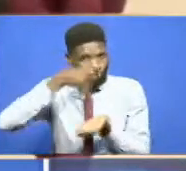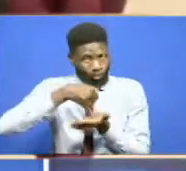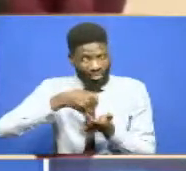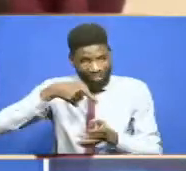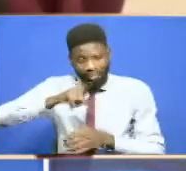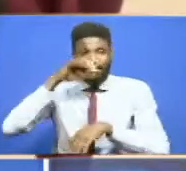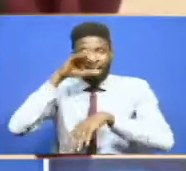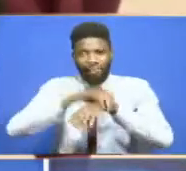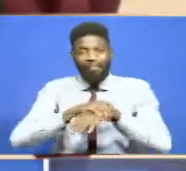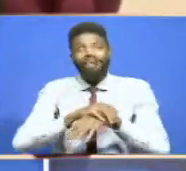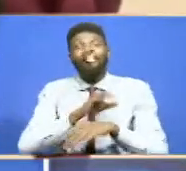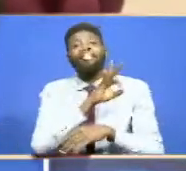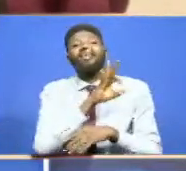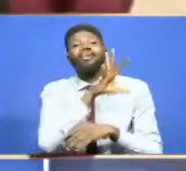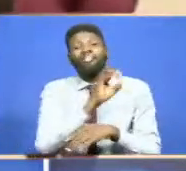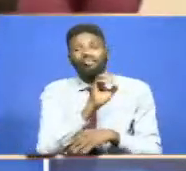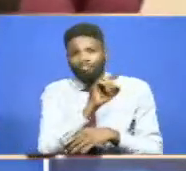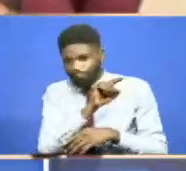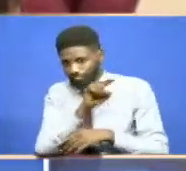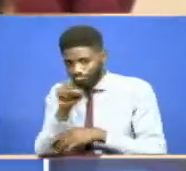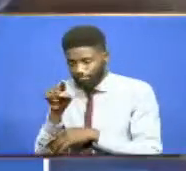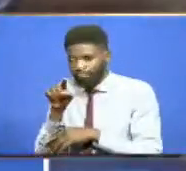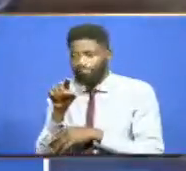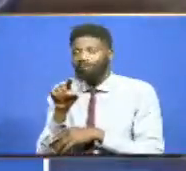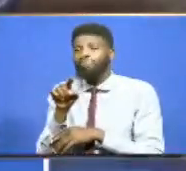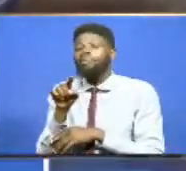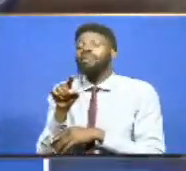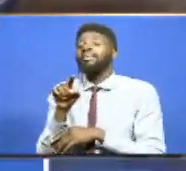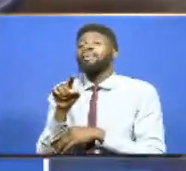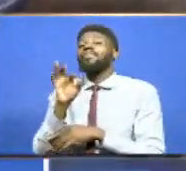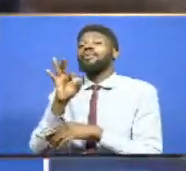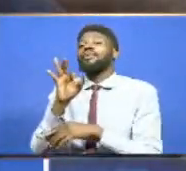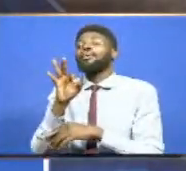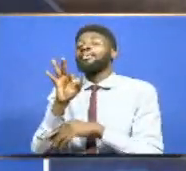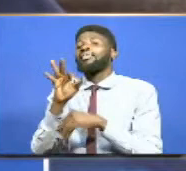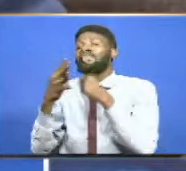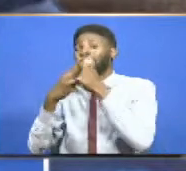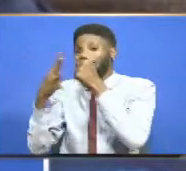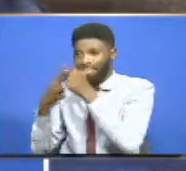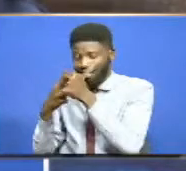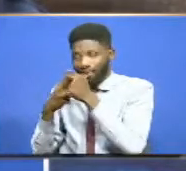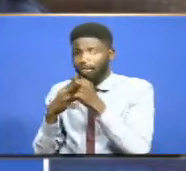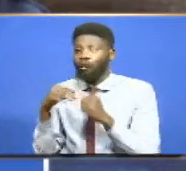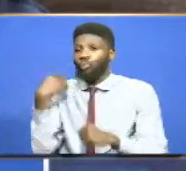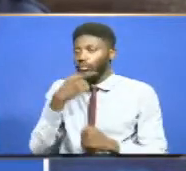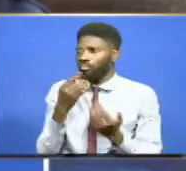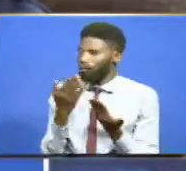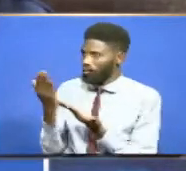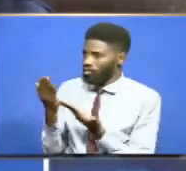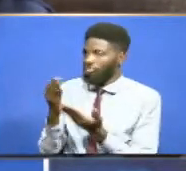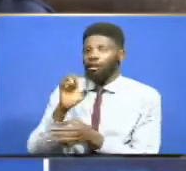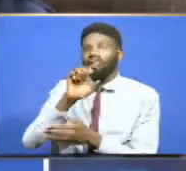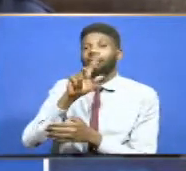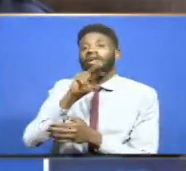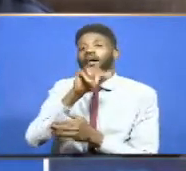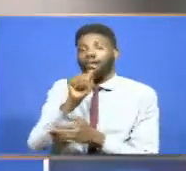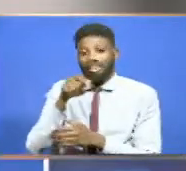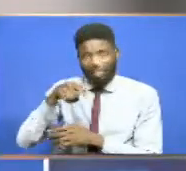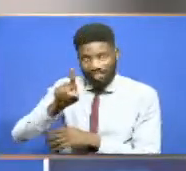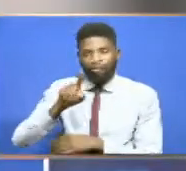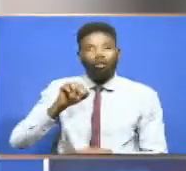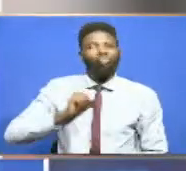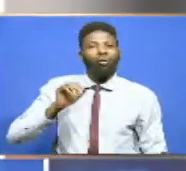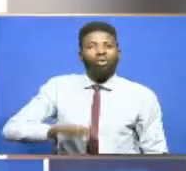alama 350 na 399 ni Iliana Baraza, ambaye ni bintiye mhariri wa video wa shirika